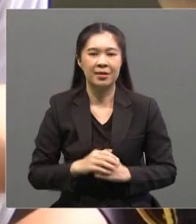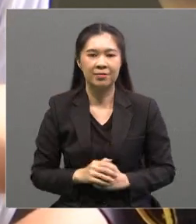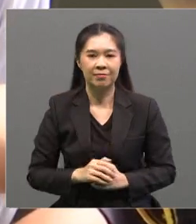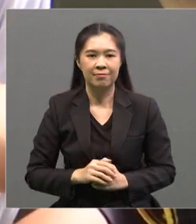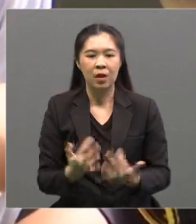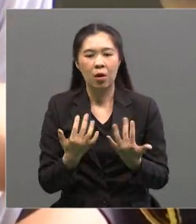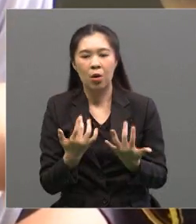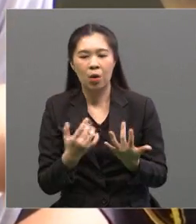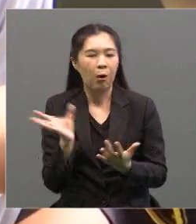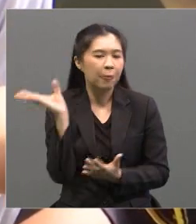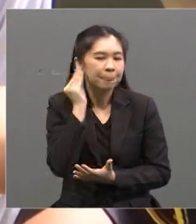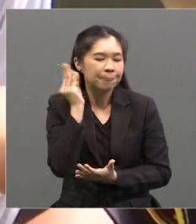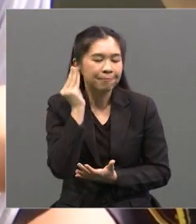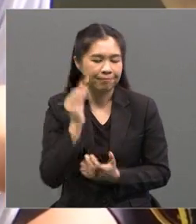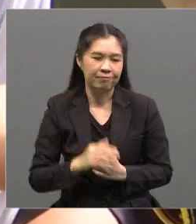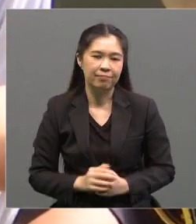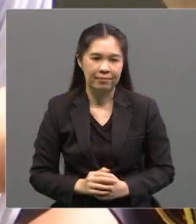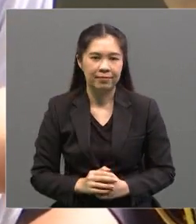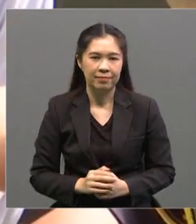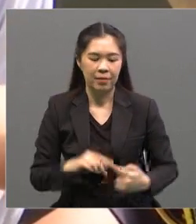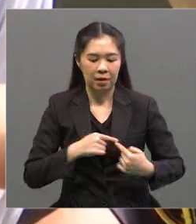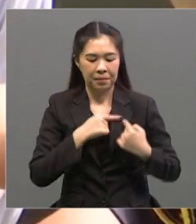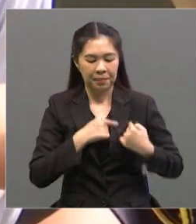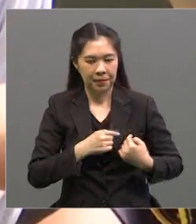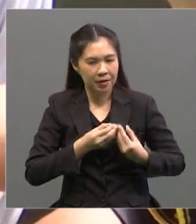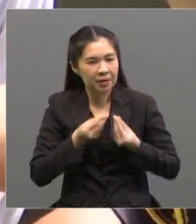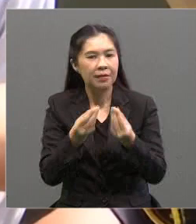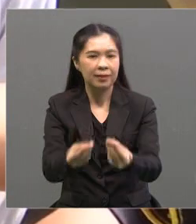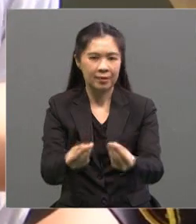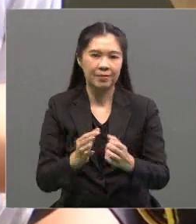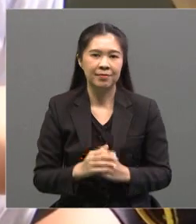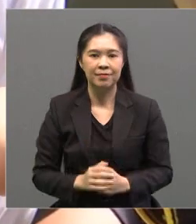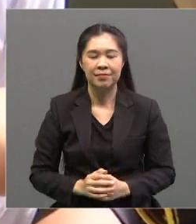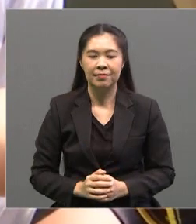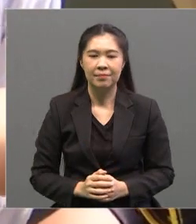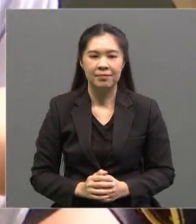ารับฟังด้วยกันครับเหมือนว่าเป็นกำลังใจให้กันซึ่งกันและกันครับพี่